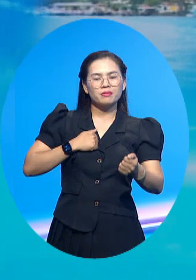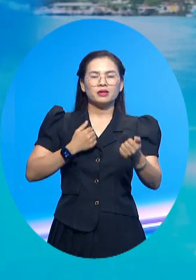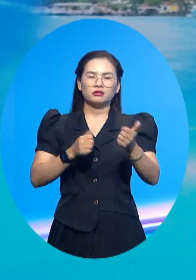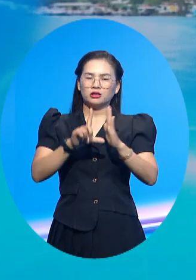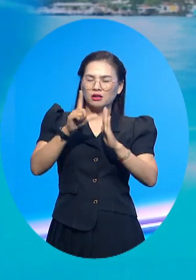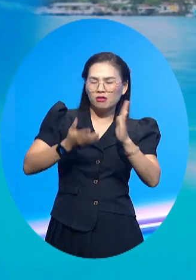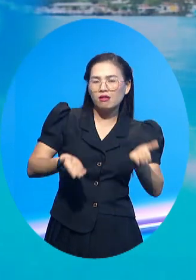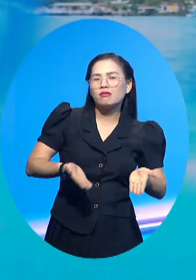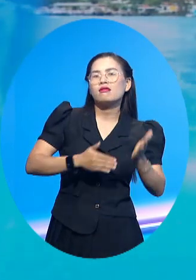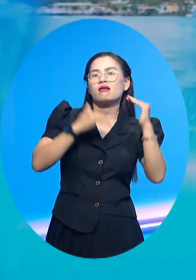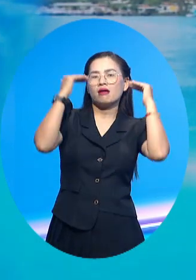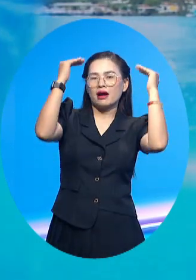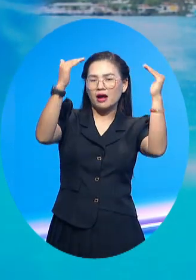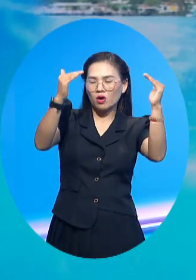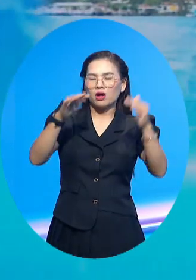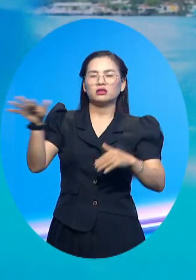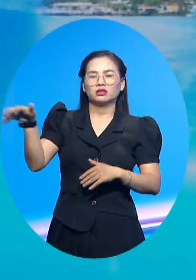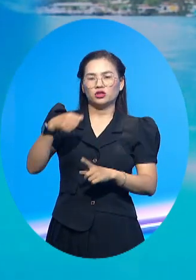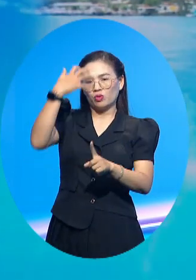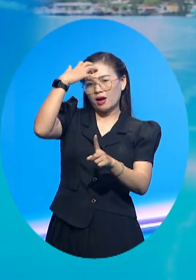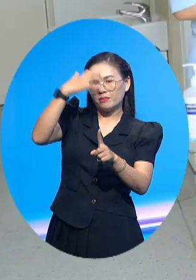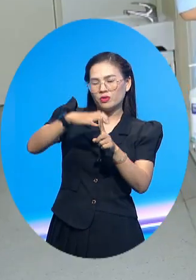các nền tảng công nghệ để mạnh chuyển đổi số.